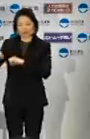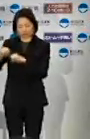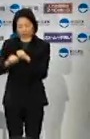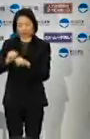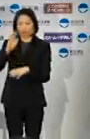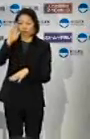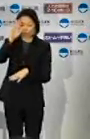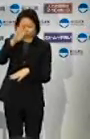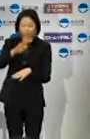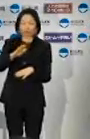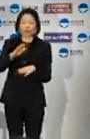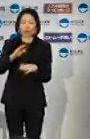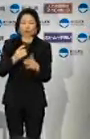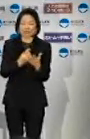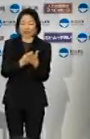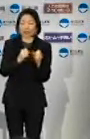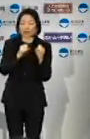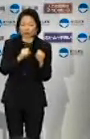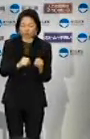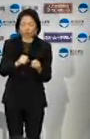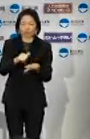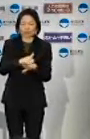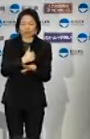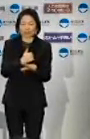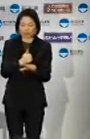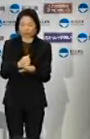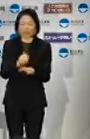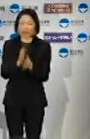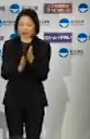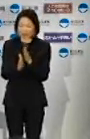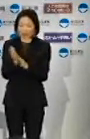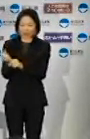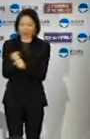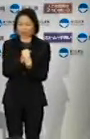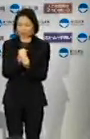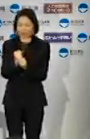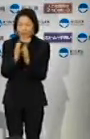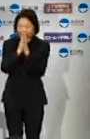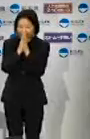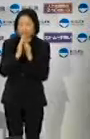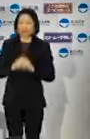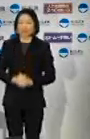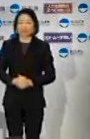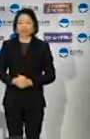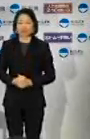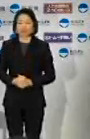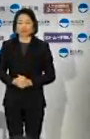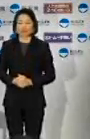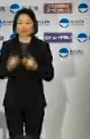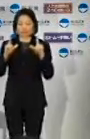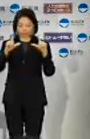から登場する選手たちに向けて改めてエールいただけますでしょうか？ そうですね、